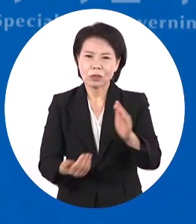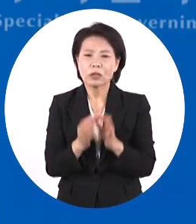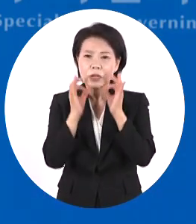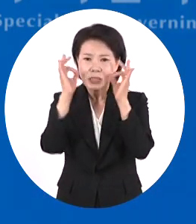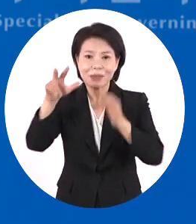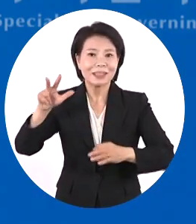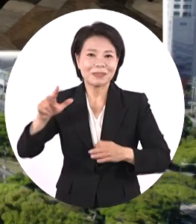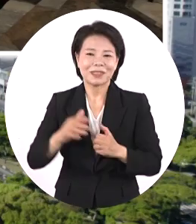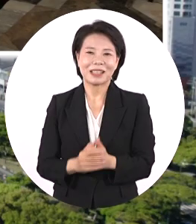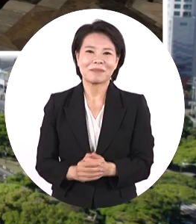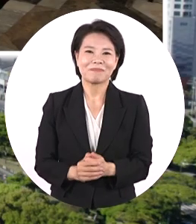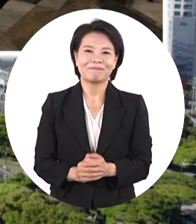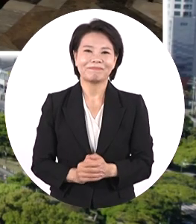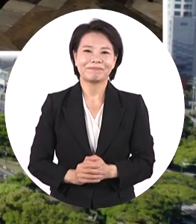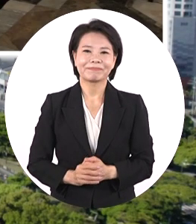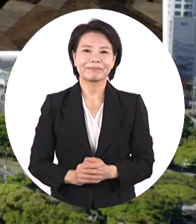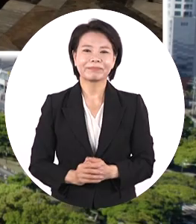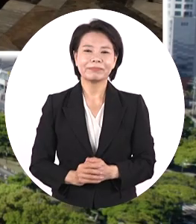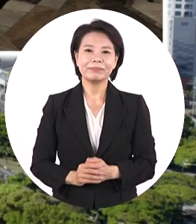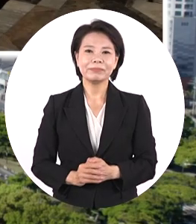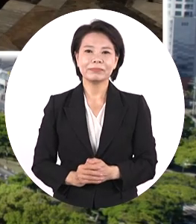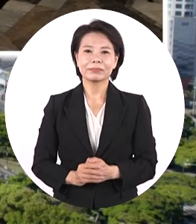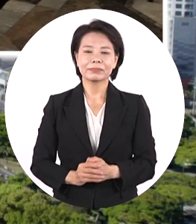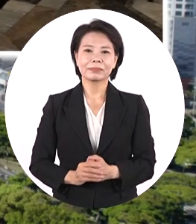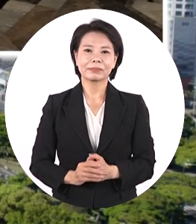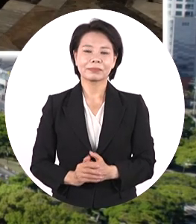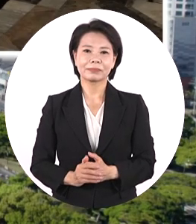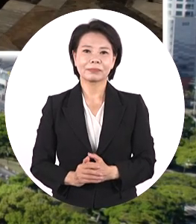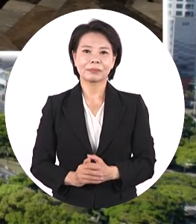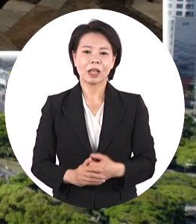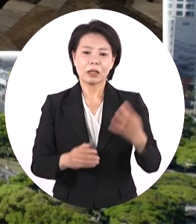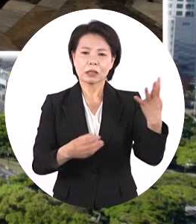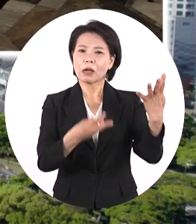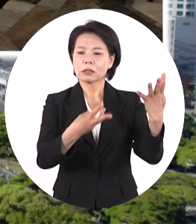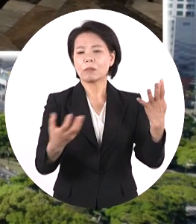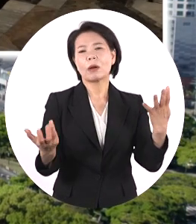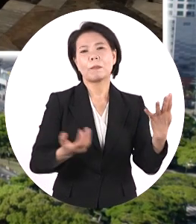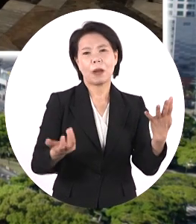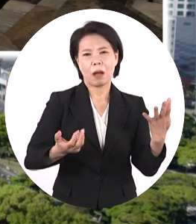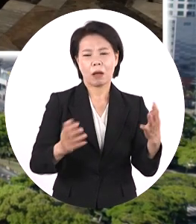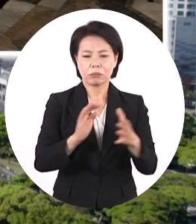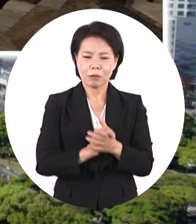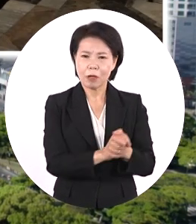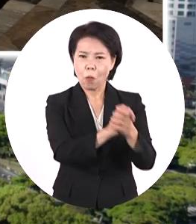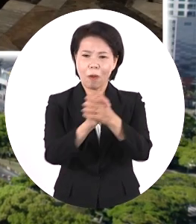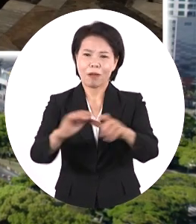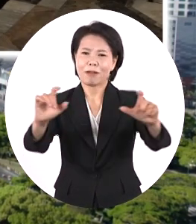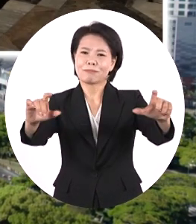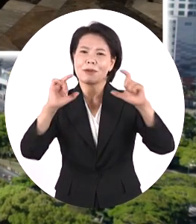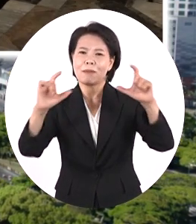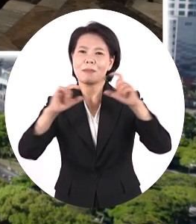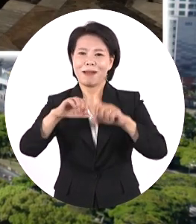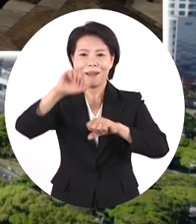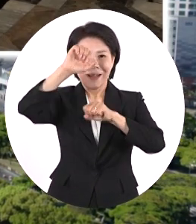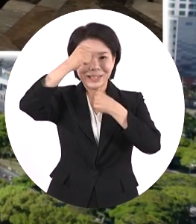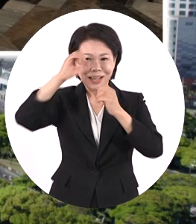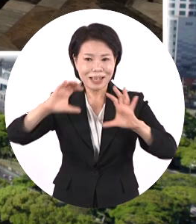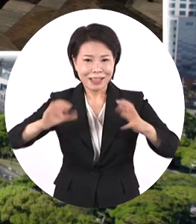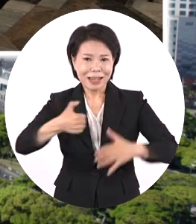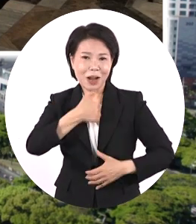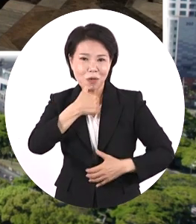나가겠습니다. 다음 소식입니다. 제주 4.3의 아픔과 화해의 메시지가 이탈리아